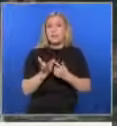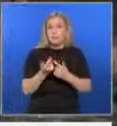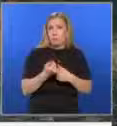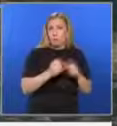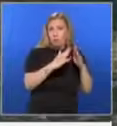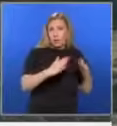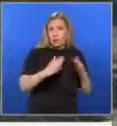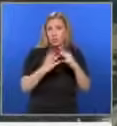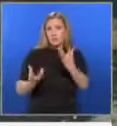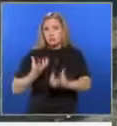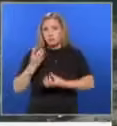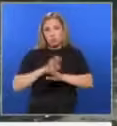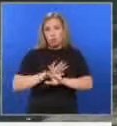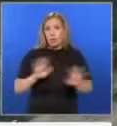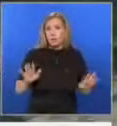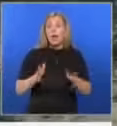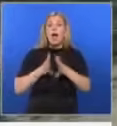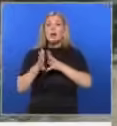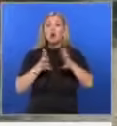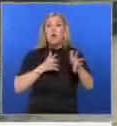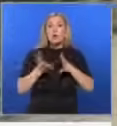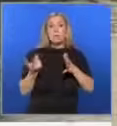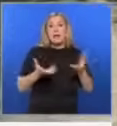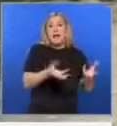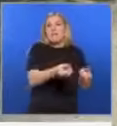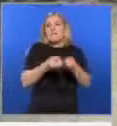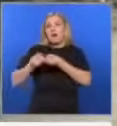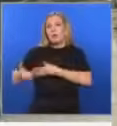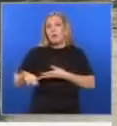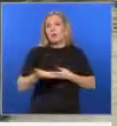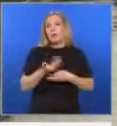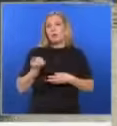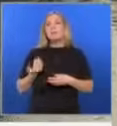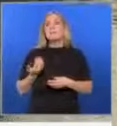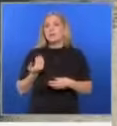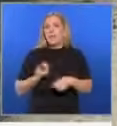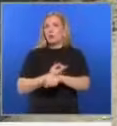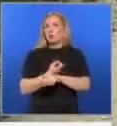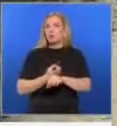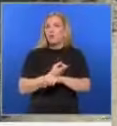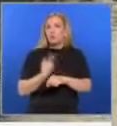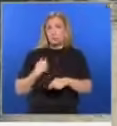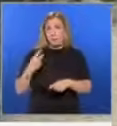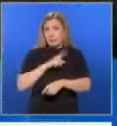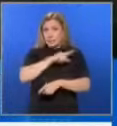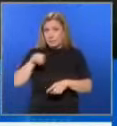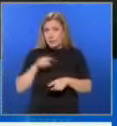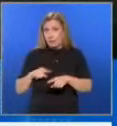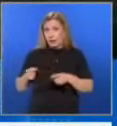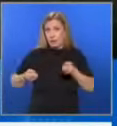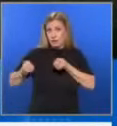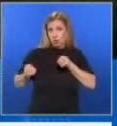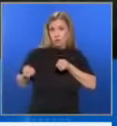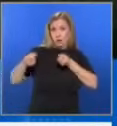окажат много повече. Хората бяха евакуирани преди няколко часа. Има абсолютна забрана да се качват тук до вилната зона. Те се намират на центъра